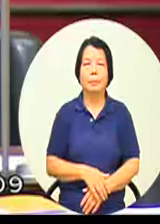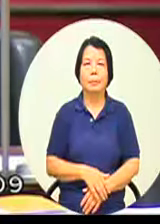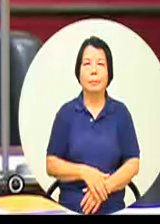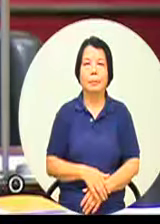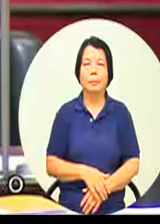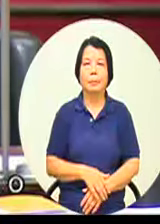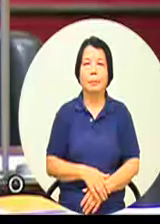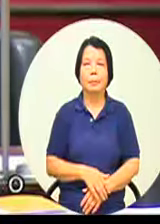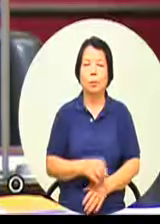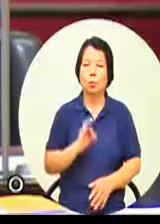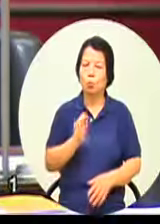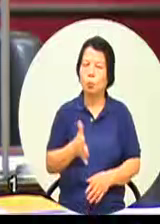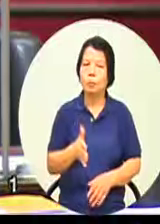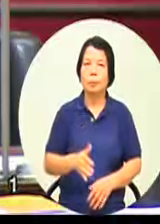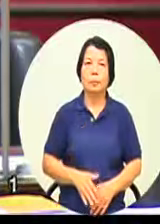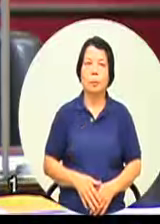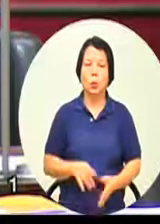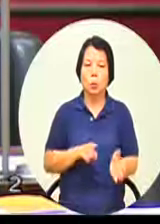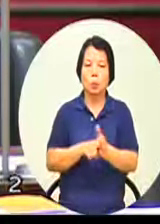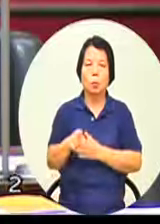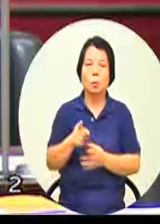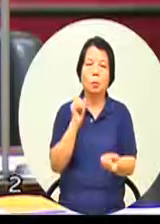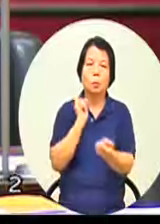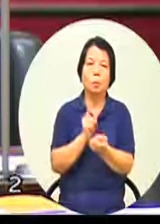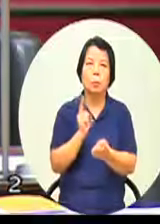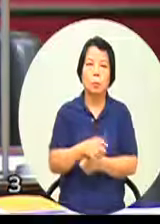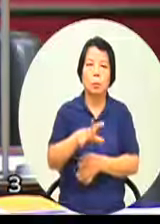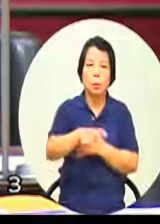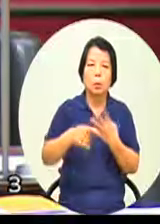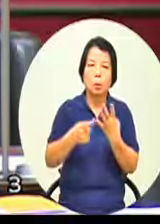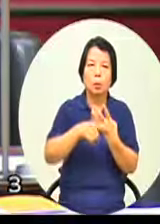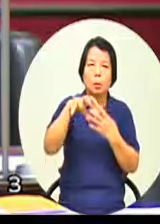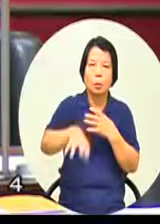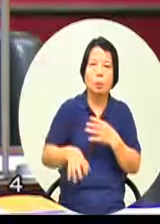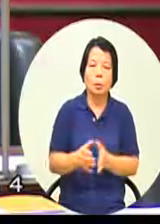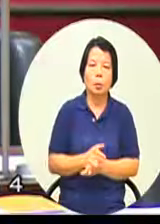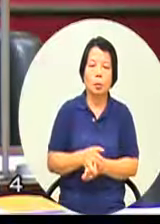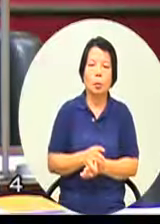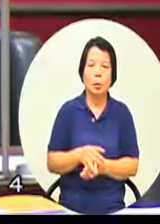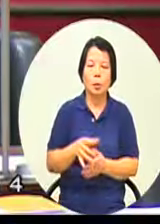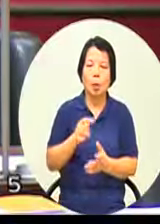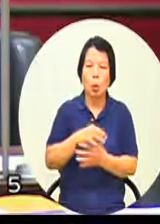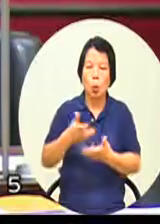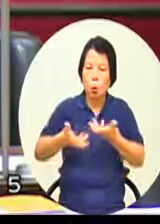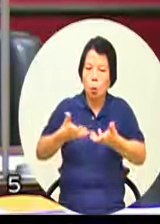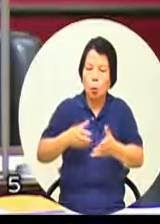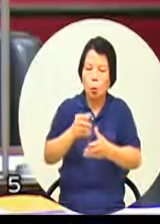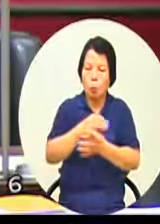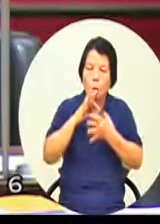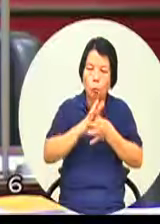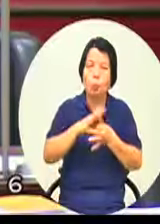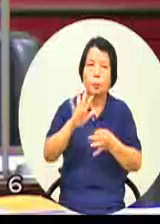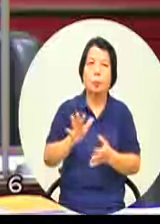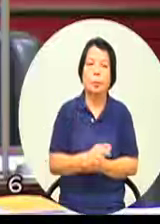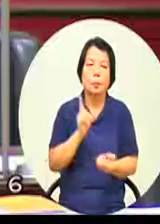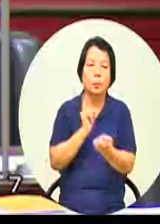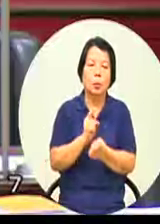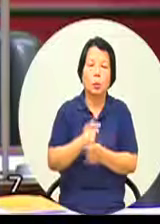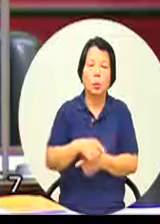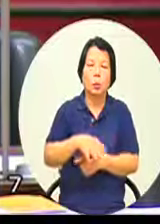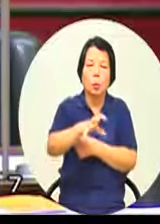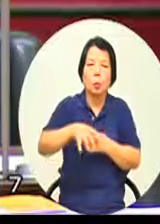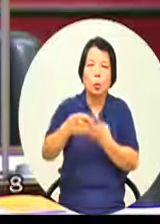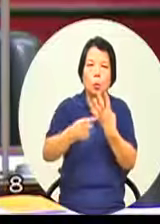所以我为什么我一直对农业局的事情我非常关心，因为我希望说我们农业局的同